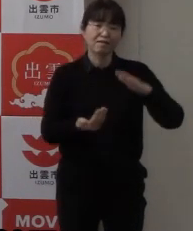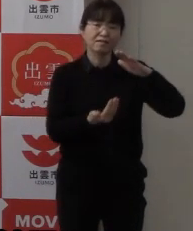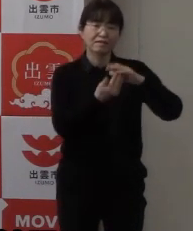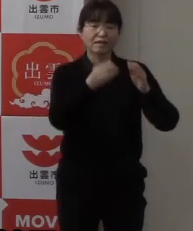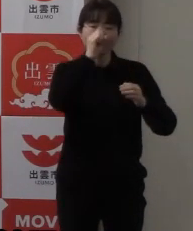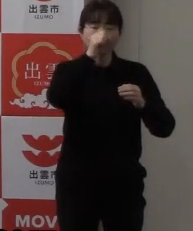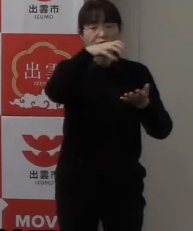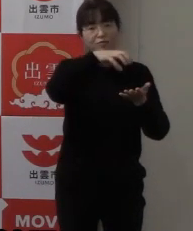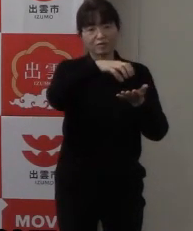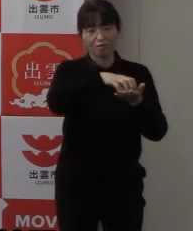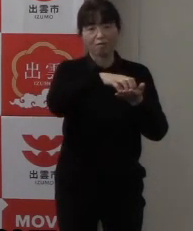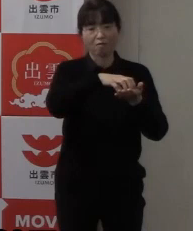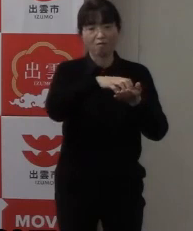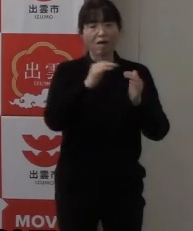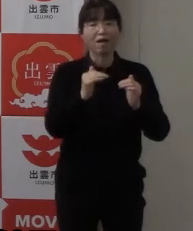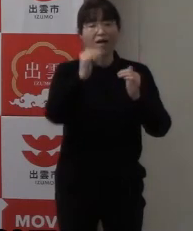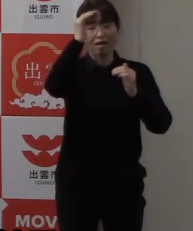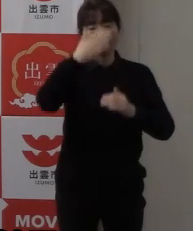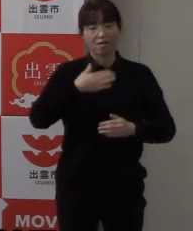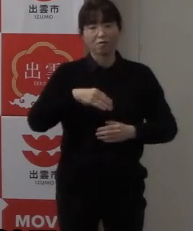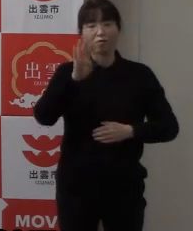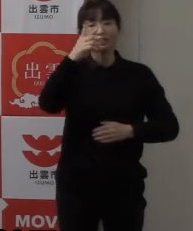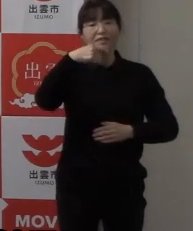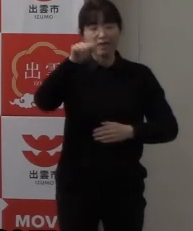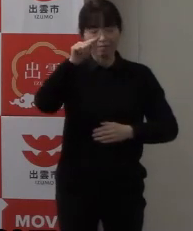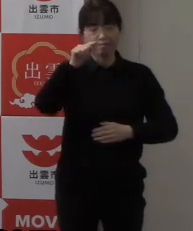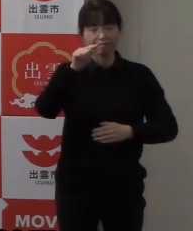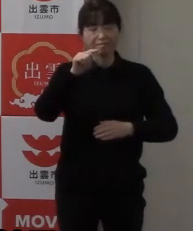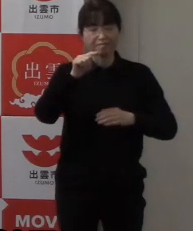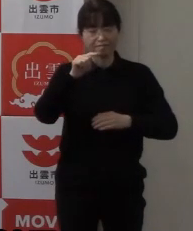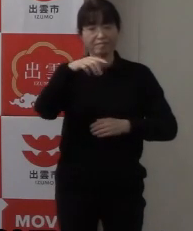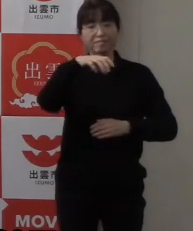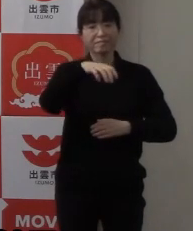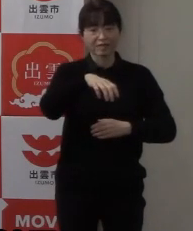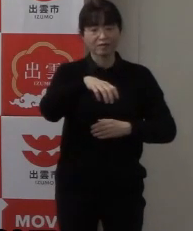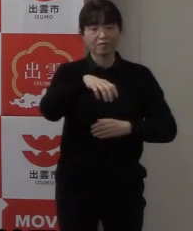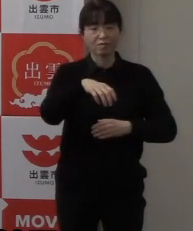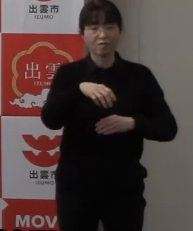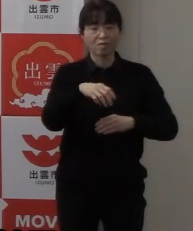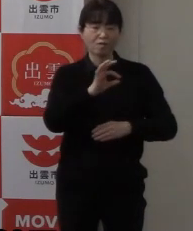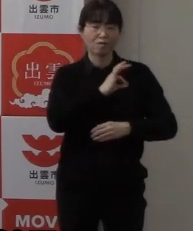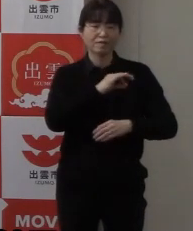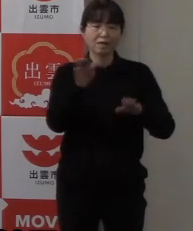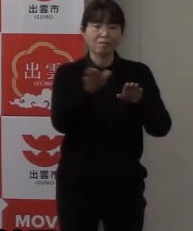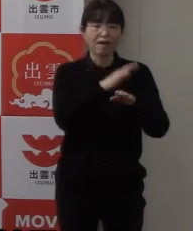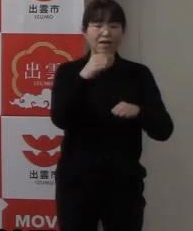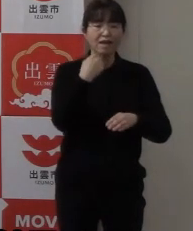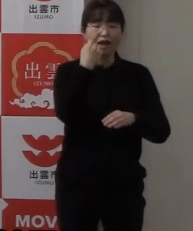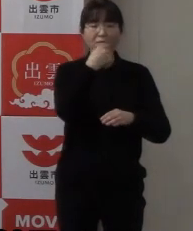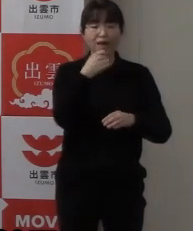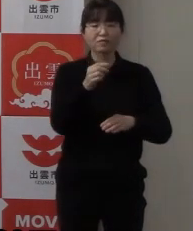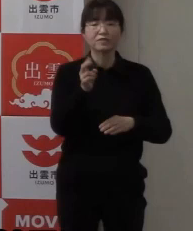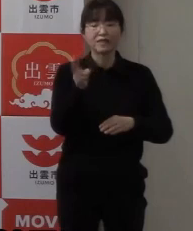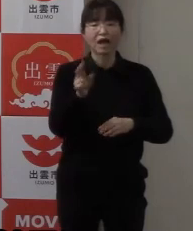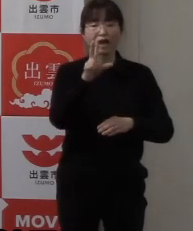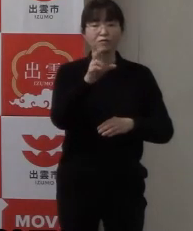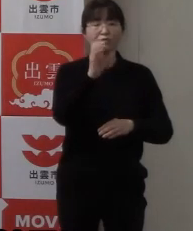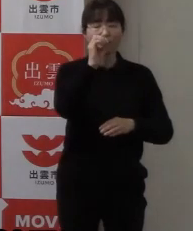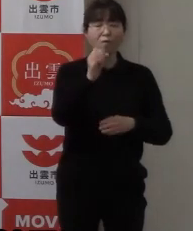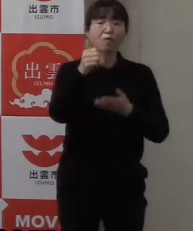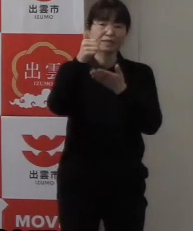は高知県高知市にお住まいの浜口春夫さんのこのロ